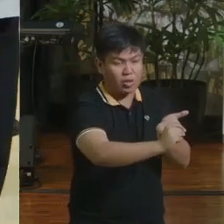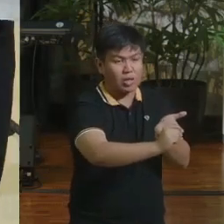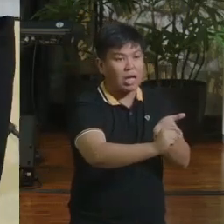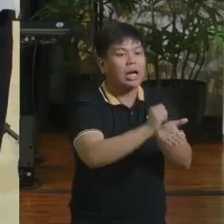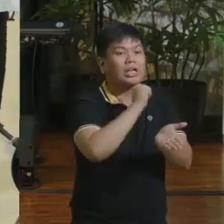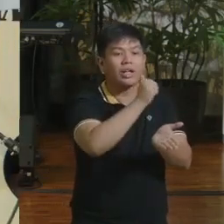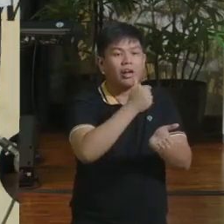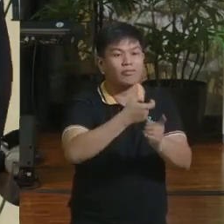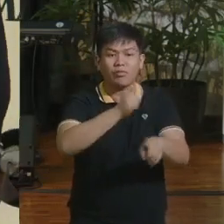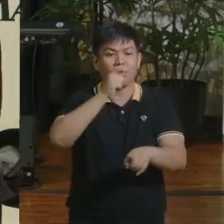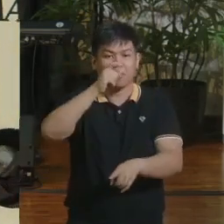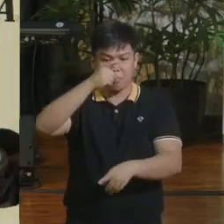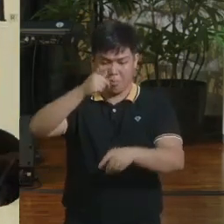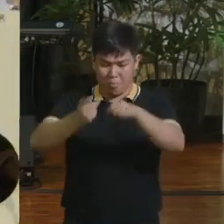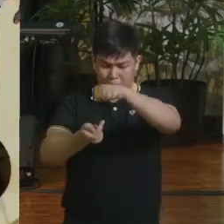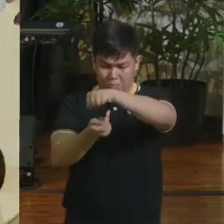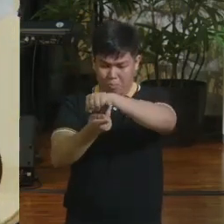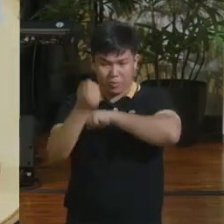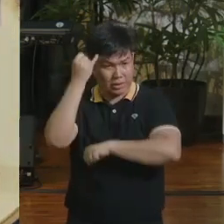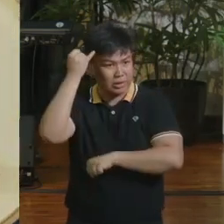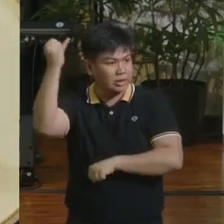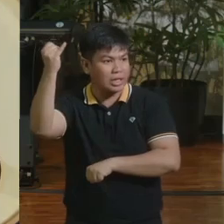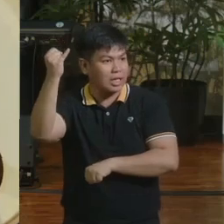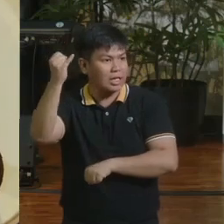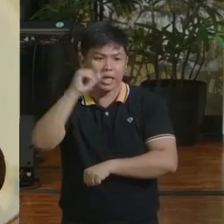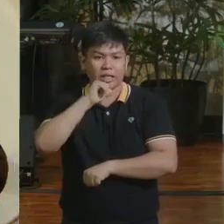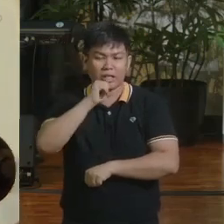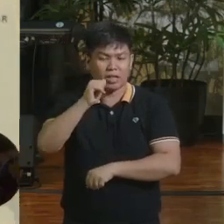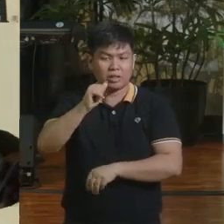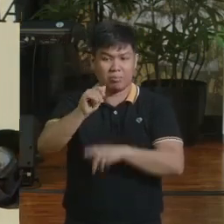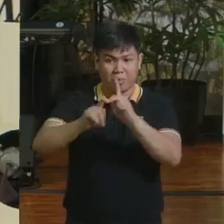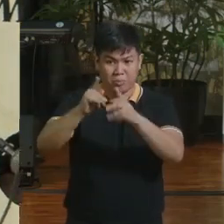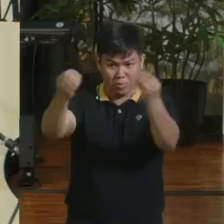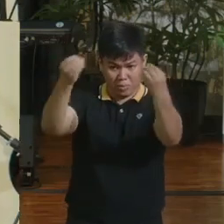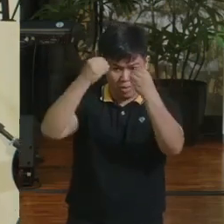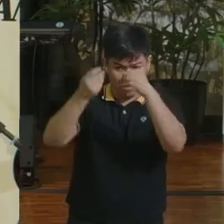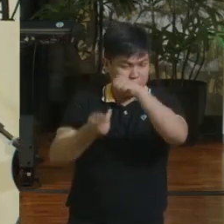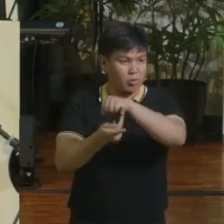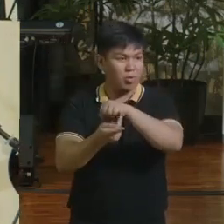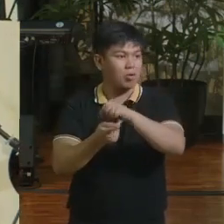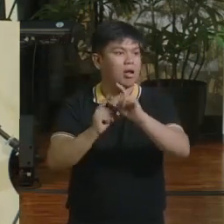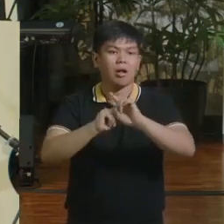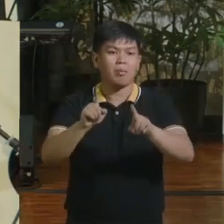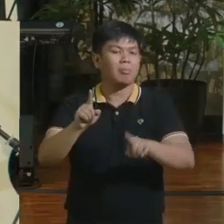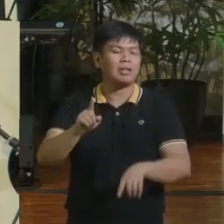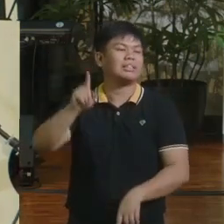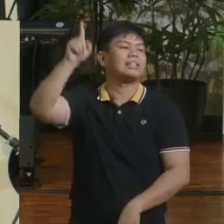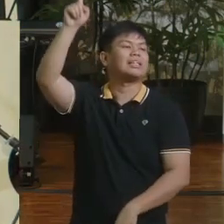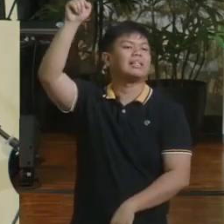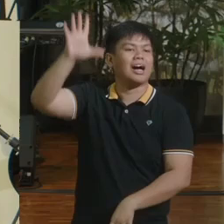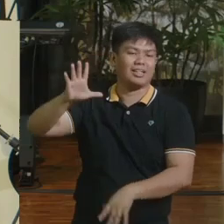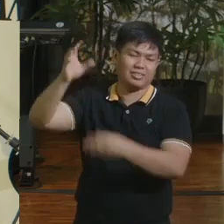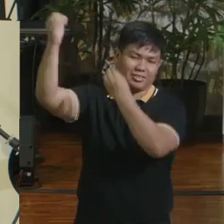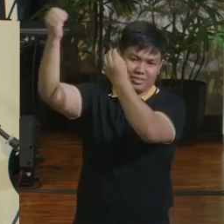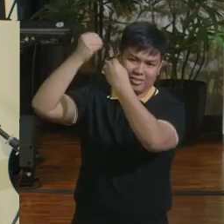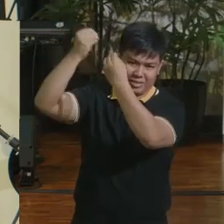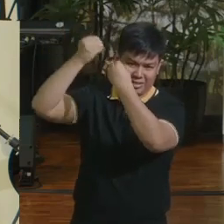hindi nagmula sa tao sa pamamagitan ng isang apostol na naging tapat sa